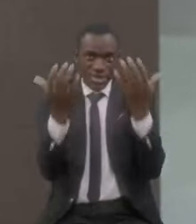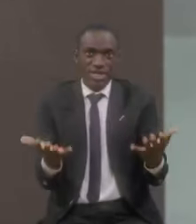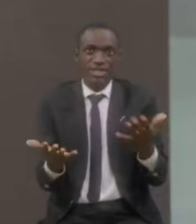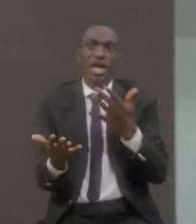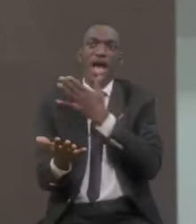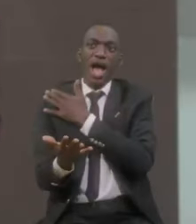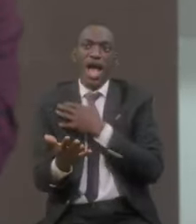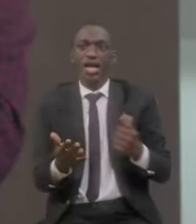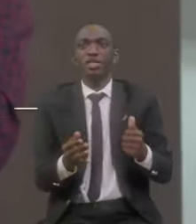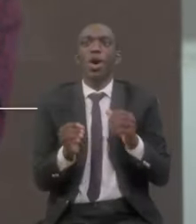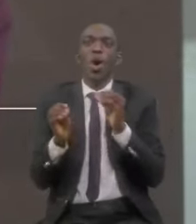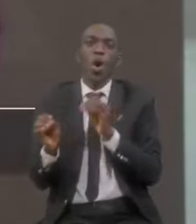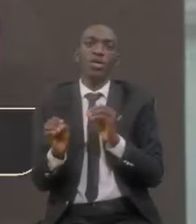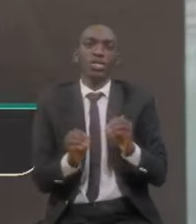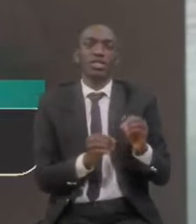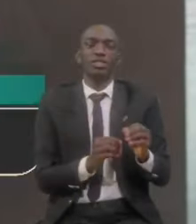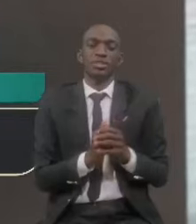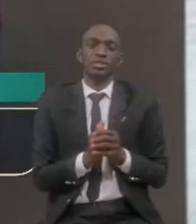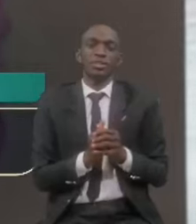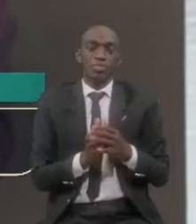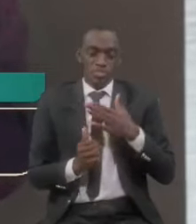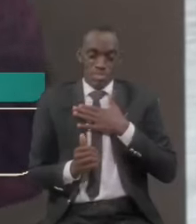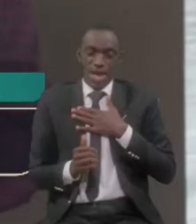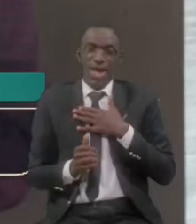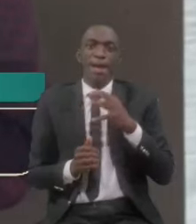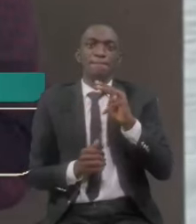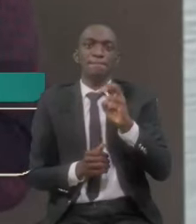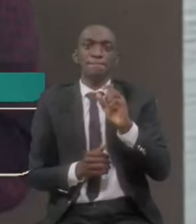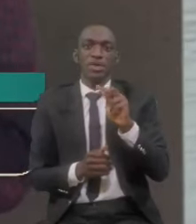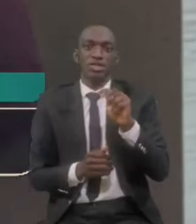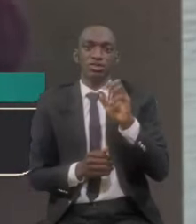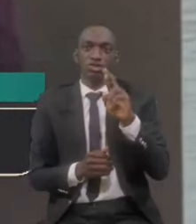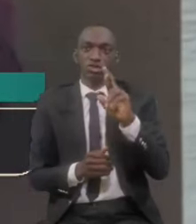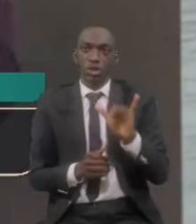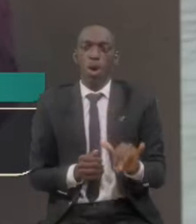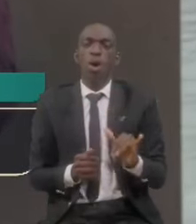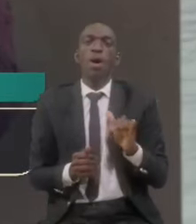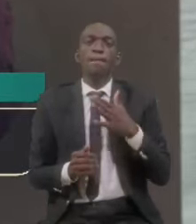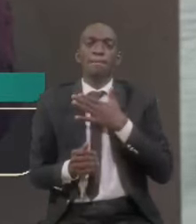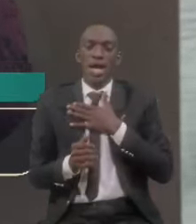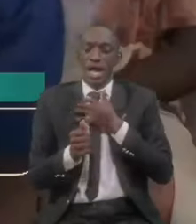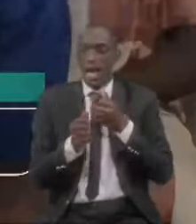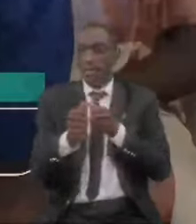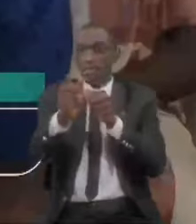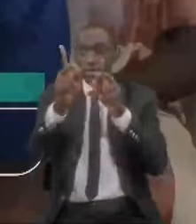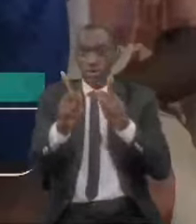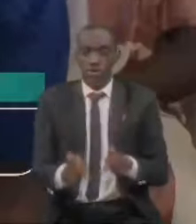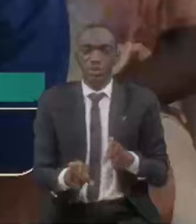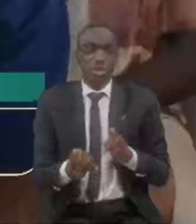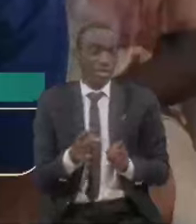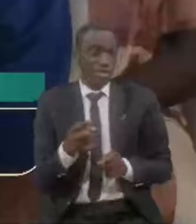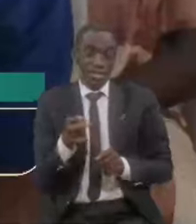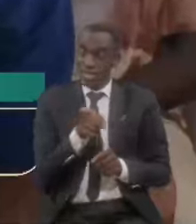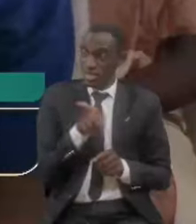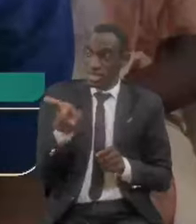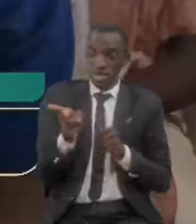mentor, l'apôtre, voici les choses qu'il m'a enseignées. Que l'apôtre Paul soit là ou